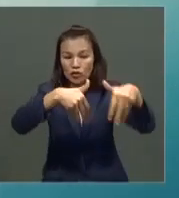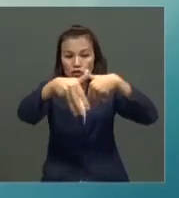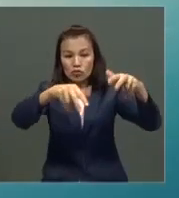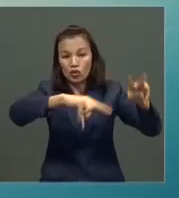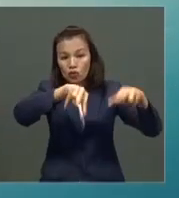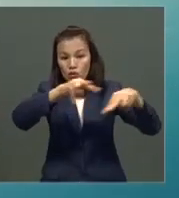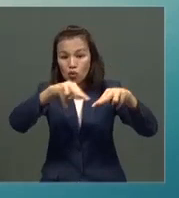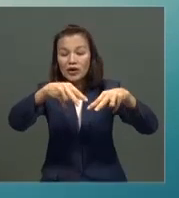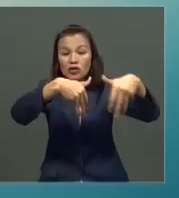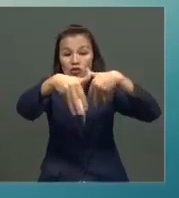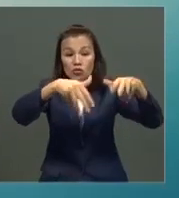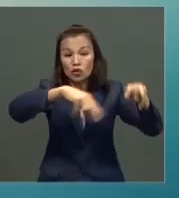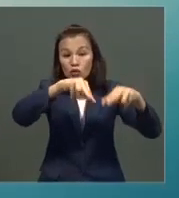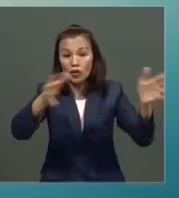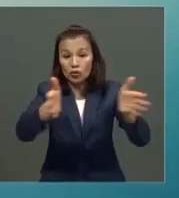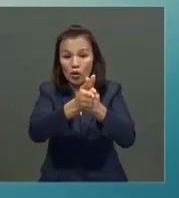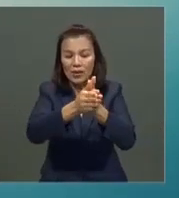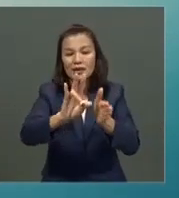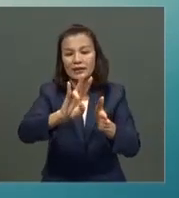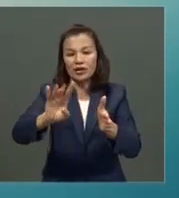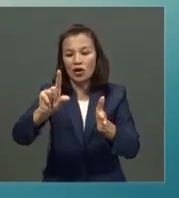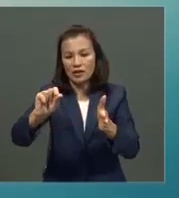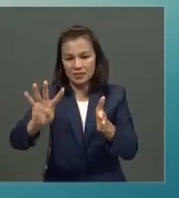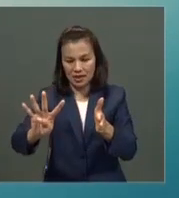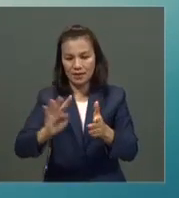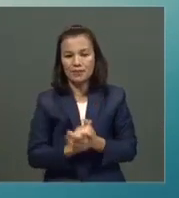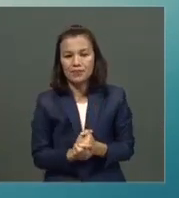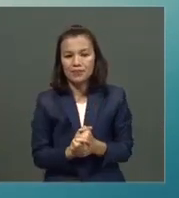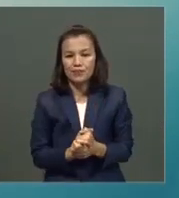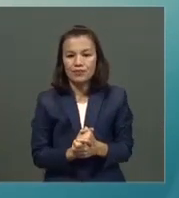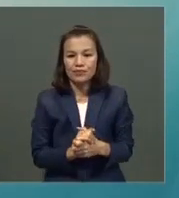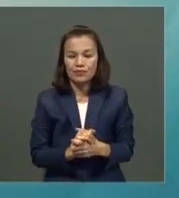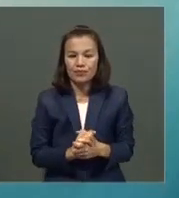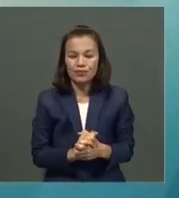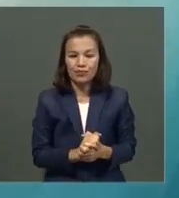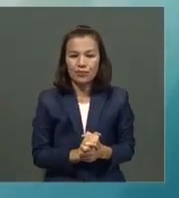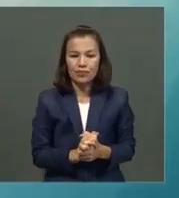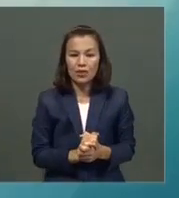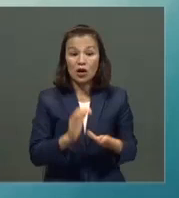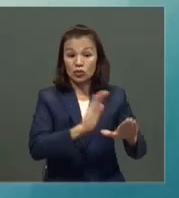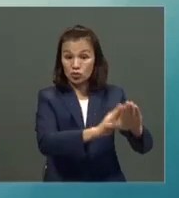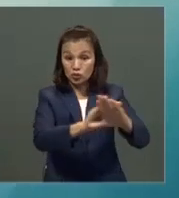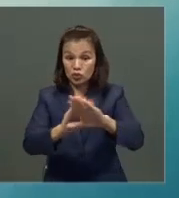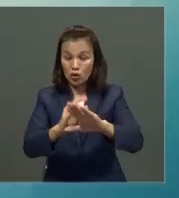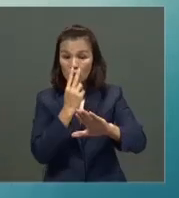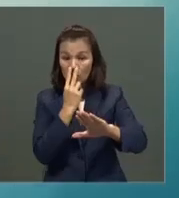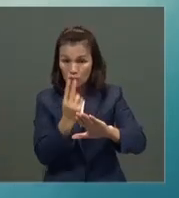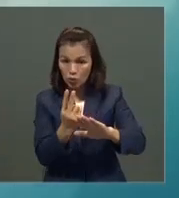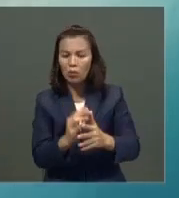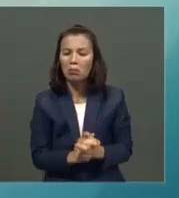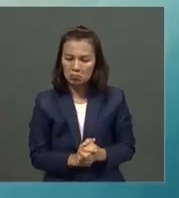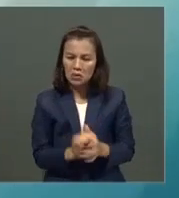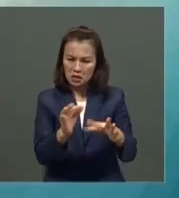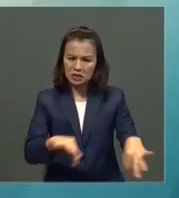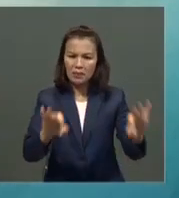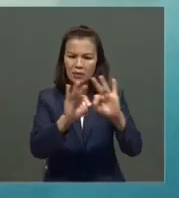มดที่รายงานวันนี้นะคะ724รายค่ะที่อยากจะเชิญชวนทุกท่านให้ความสำคัญนิดนึงในวันนี้